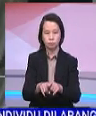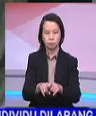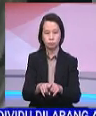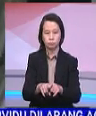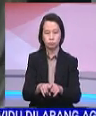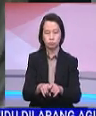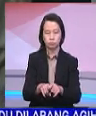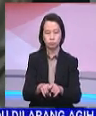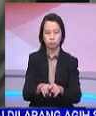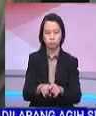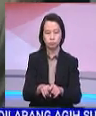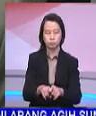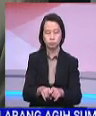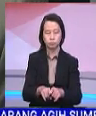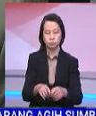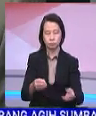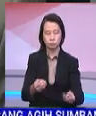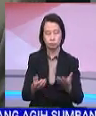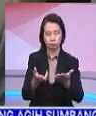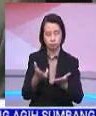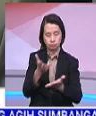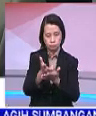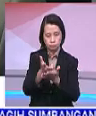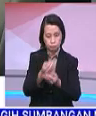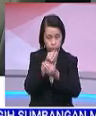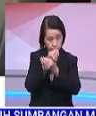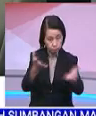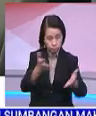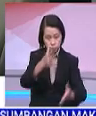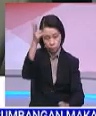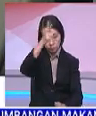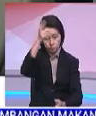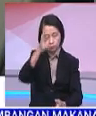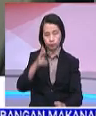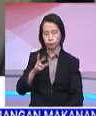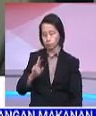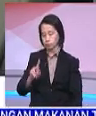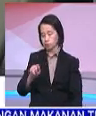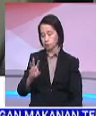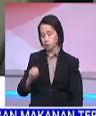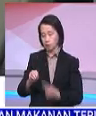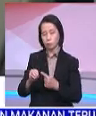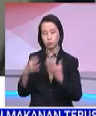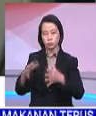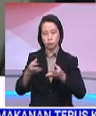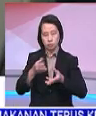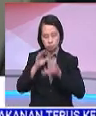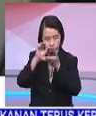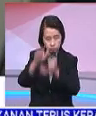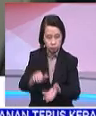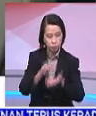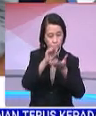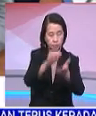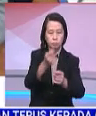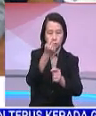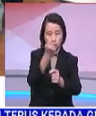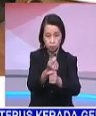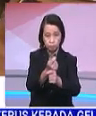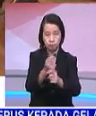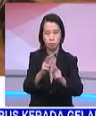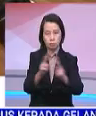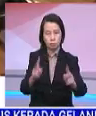Rasmi kerajaan RTM telah menyampaikan maklumat yang tepat yang